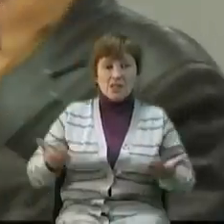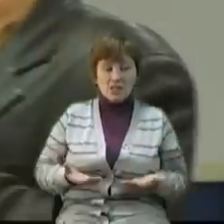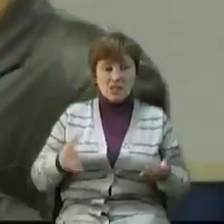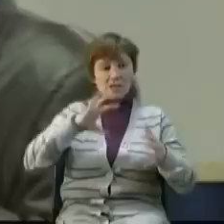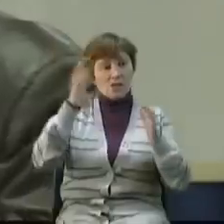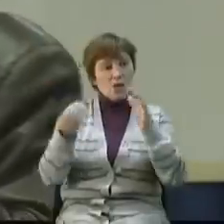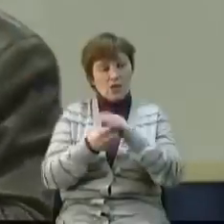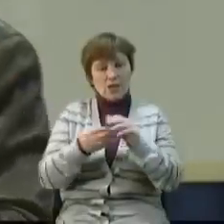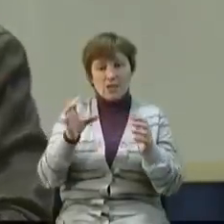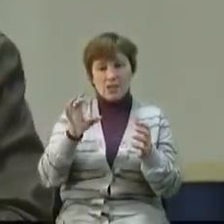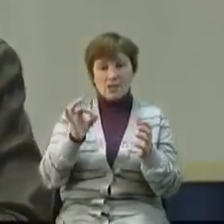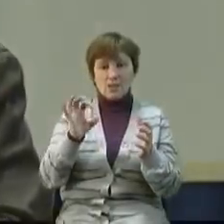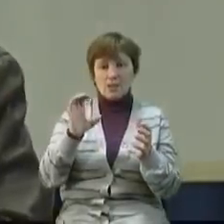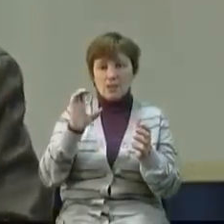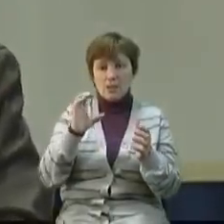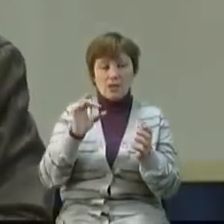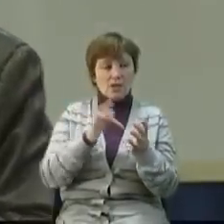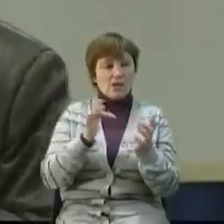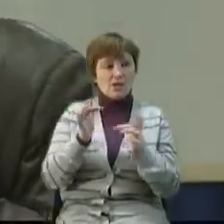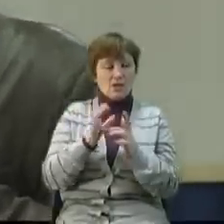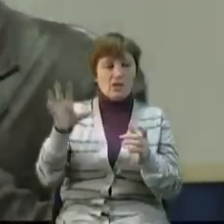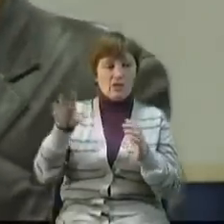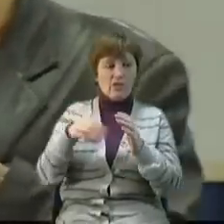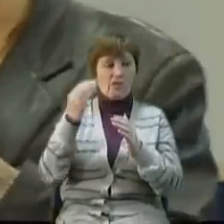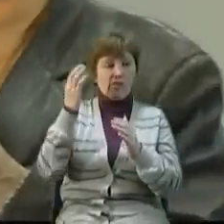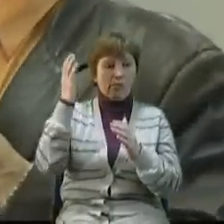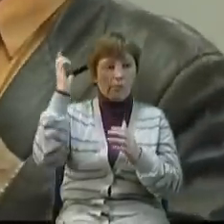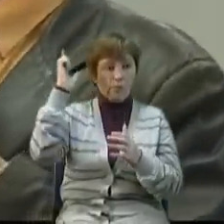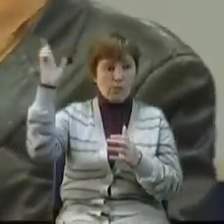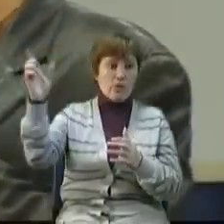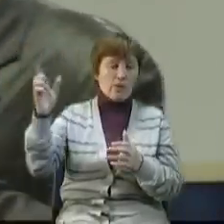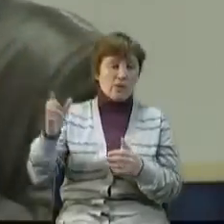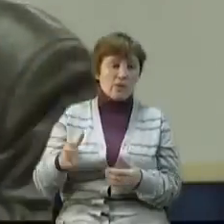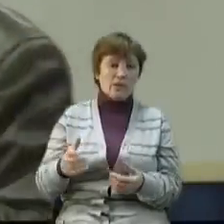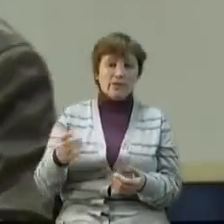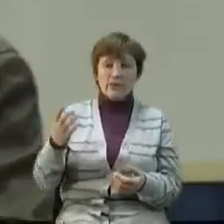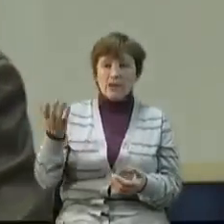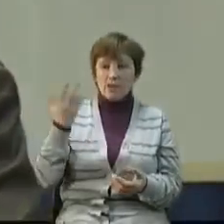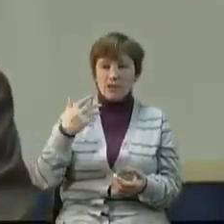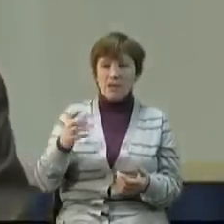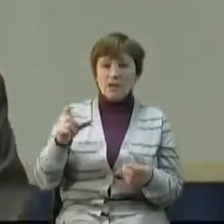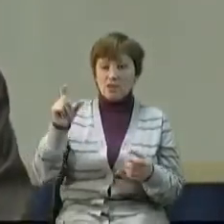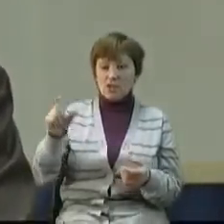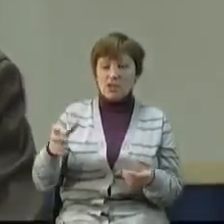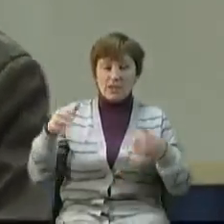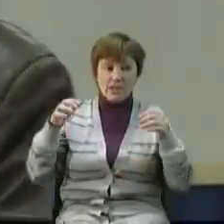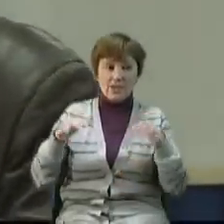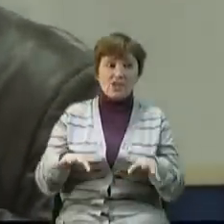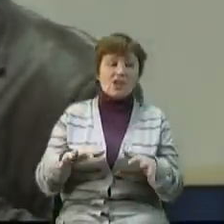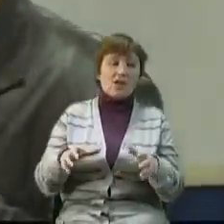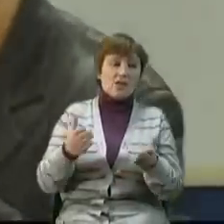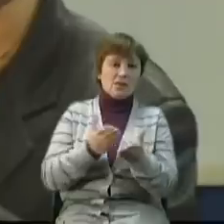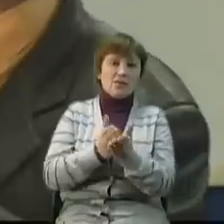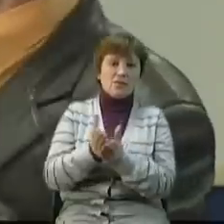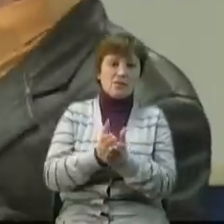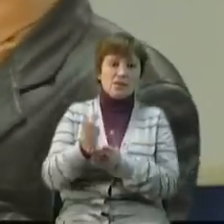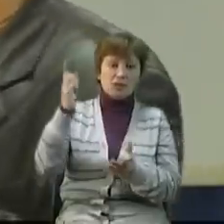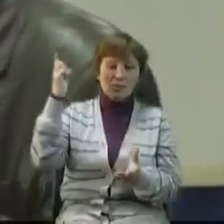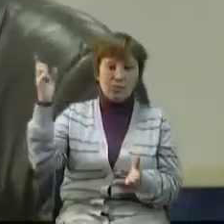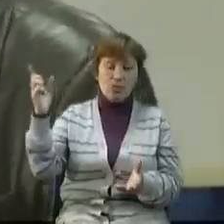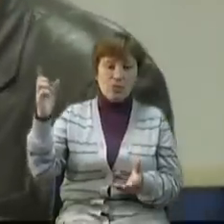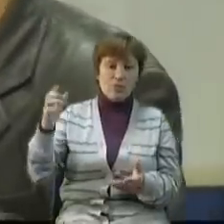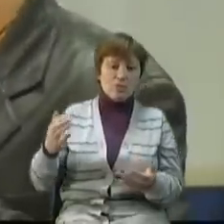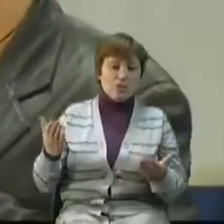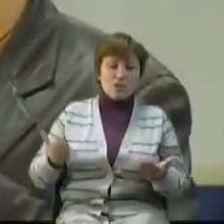мертвыми. Когда человек приходит и решает служить Богу, когда он решает впитать в себя волю Божью и жить не для себя, но